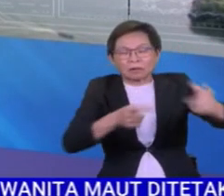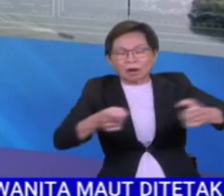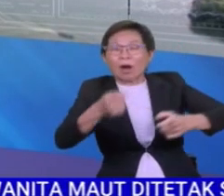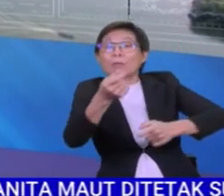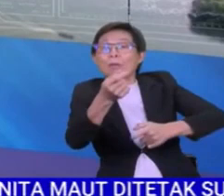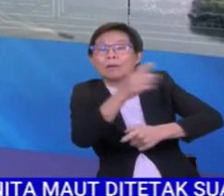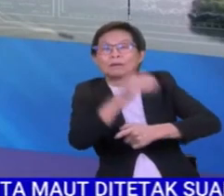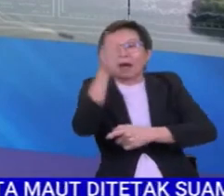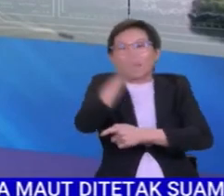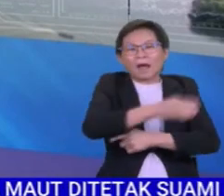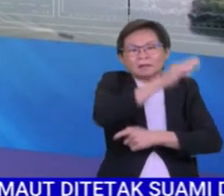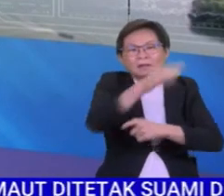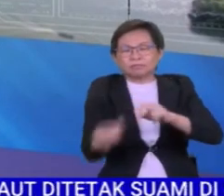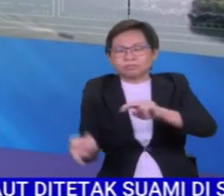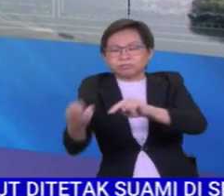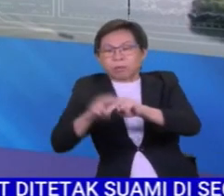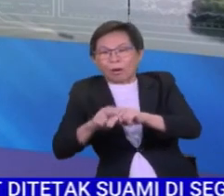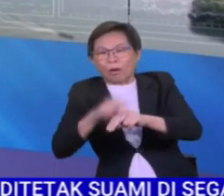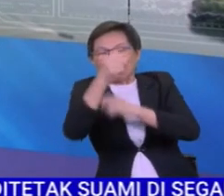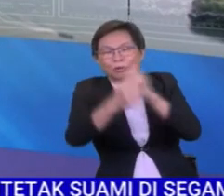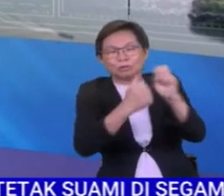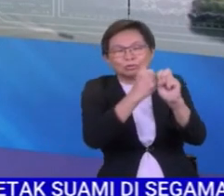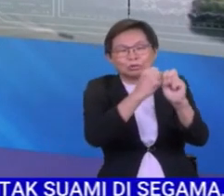harga dan antiencatutan